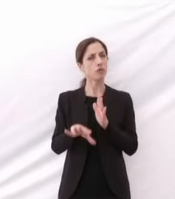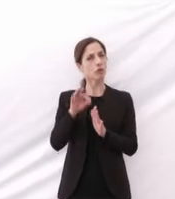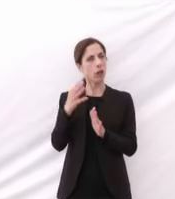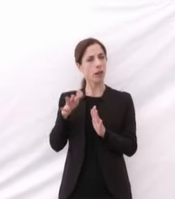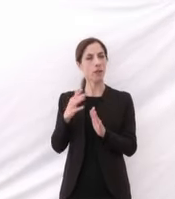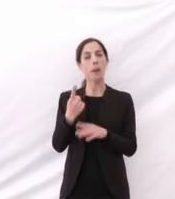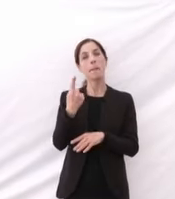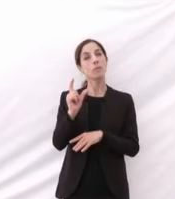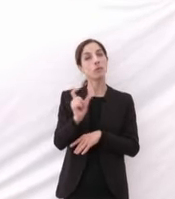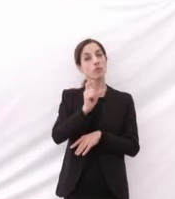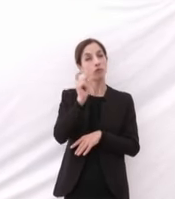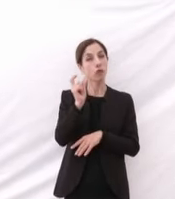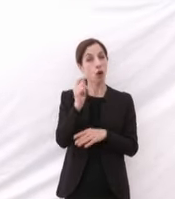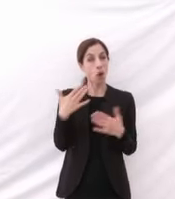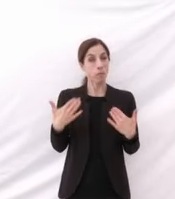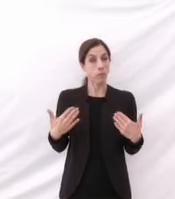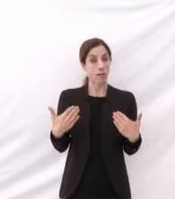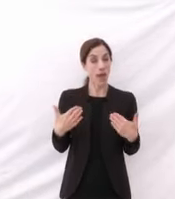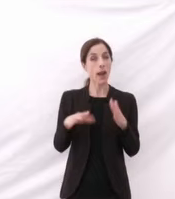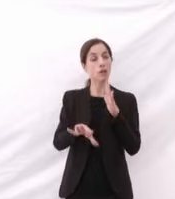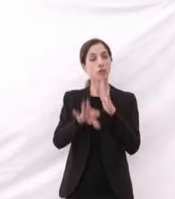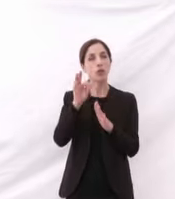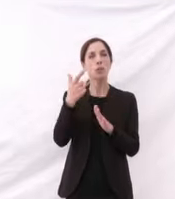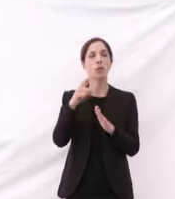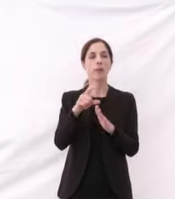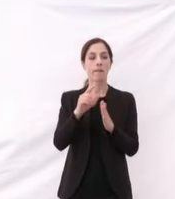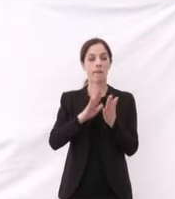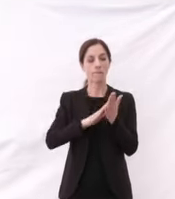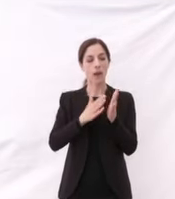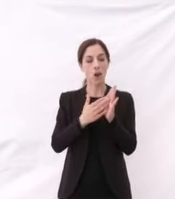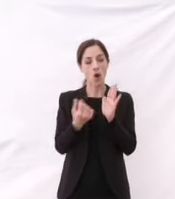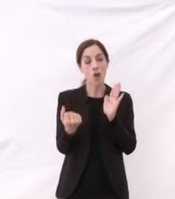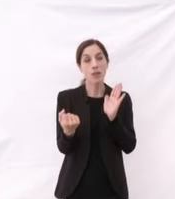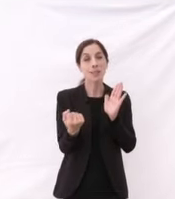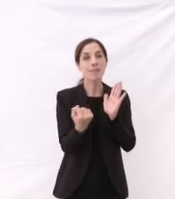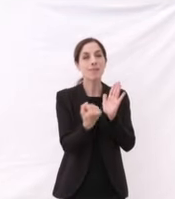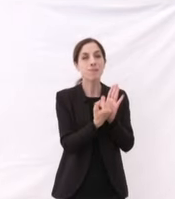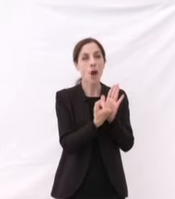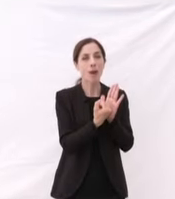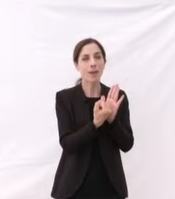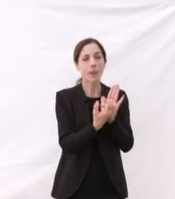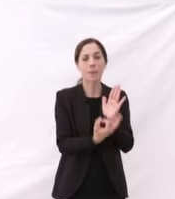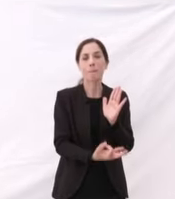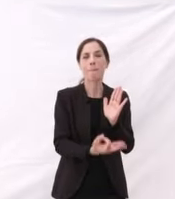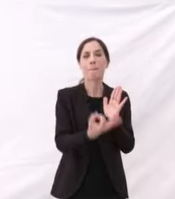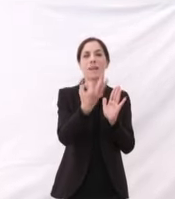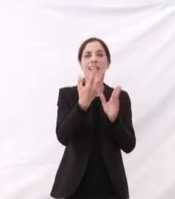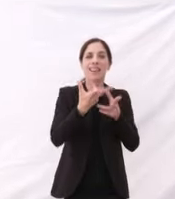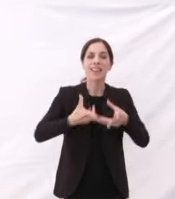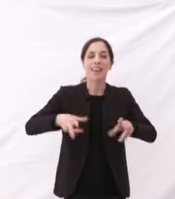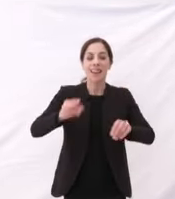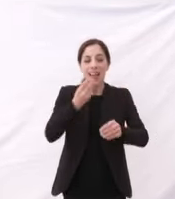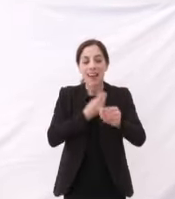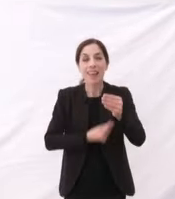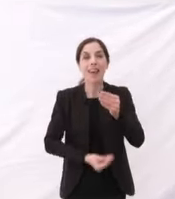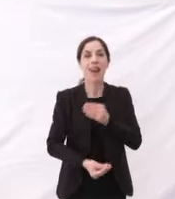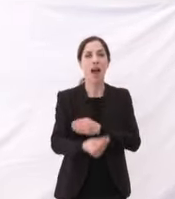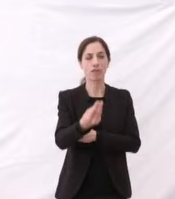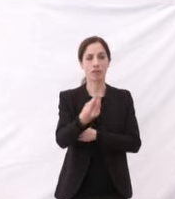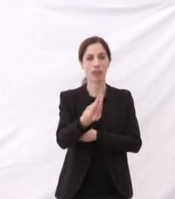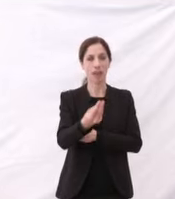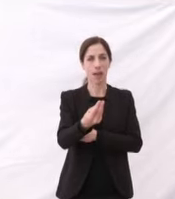di primavera per il suo valore simbolico e di rinascita, ma era